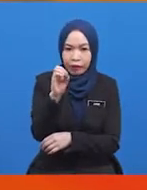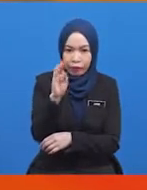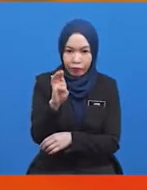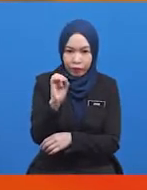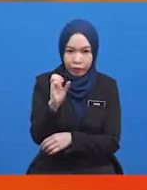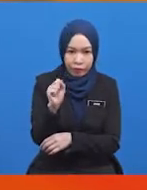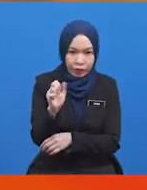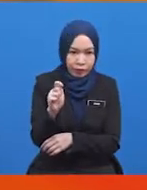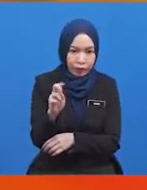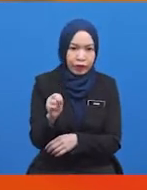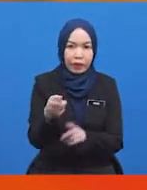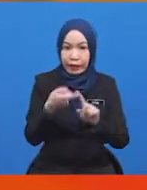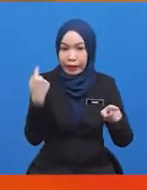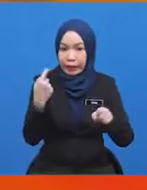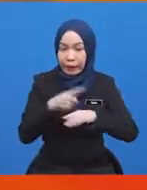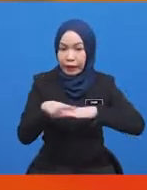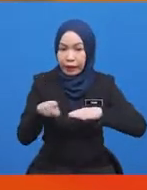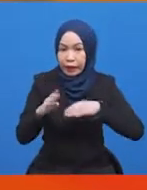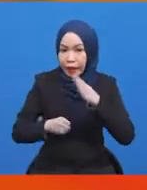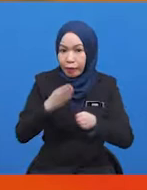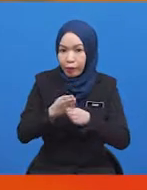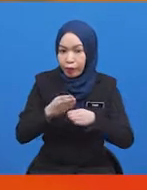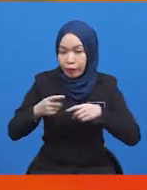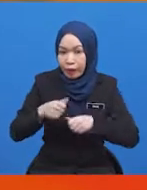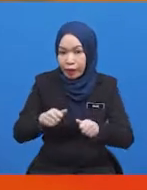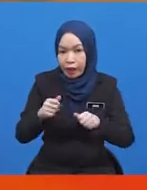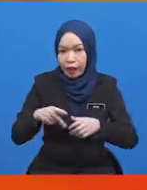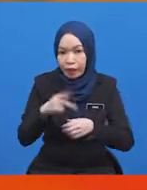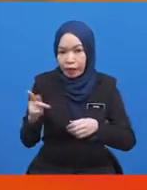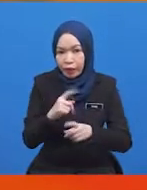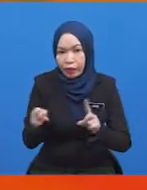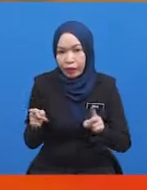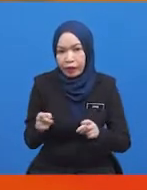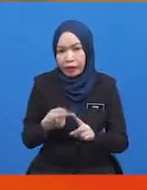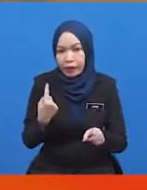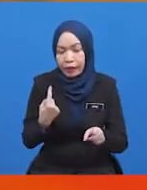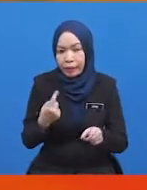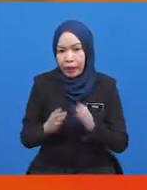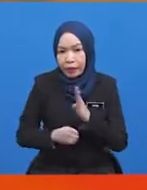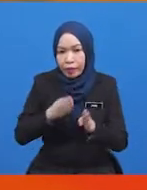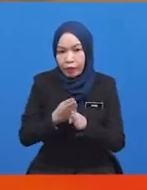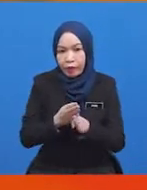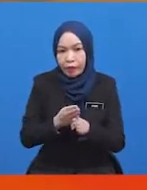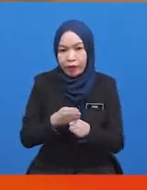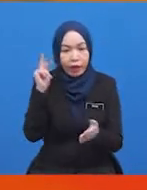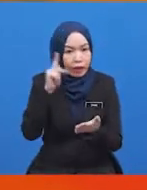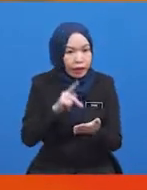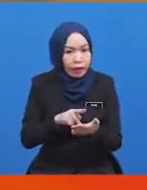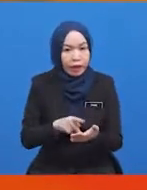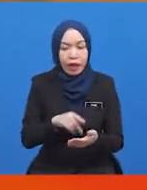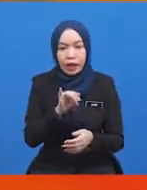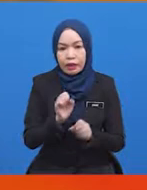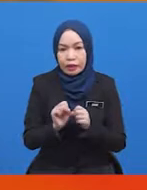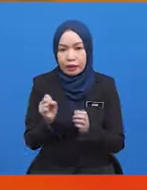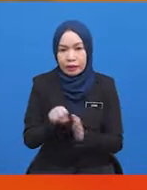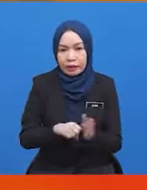kerak bumi telah mengalir keluar ke permukaan bumi yang dikenali sebagai lava. Lava yang